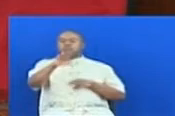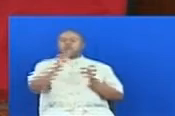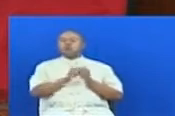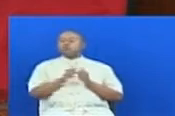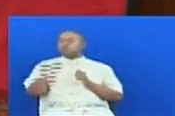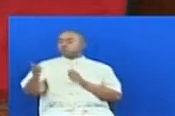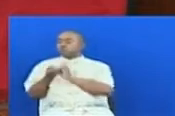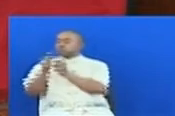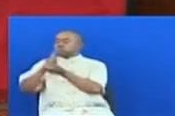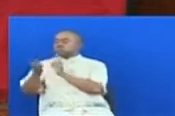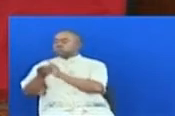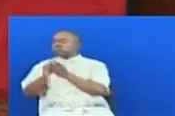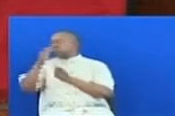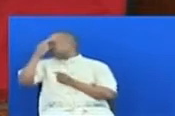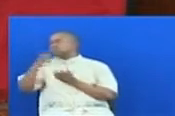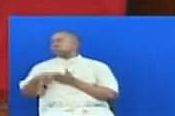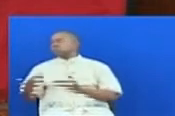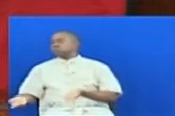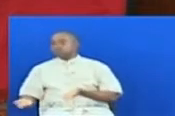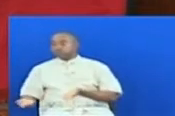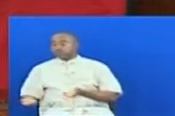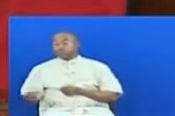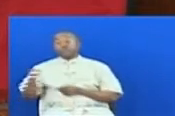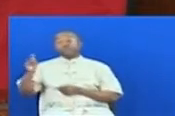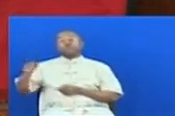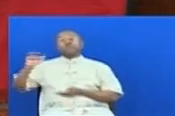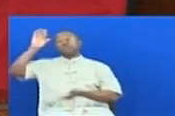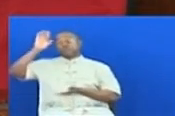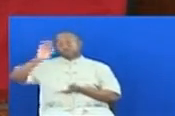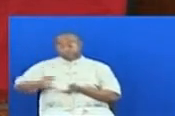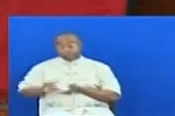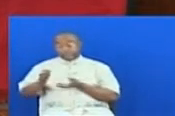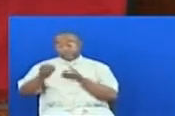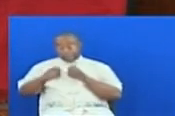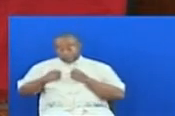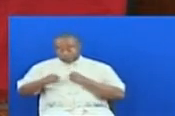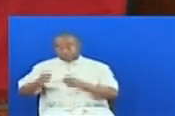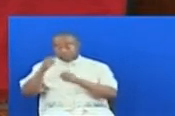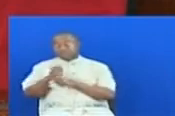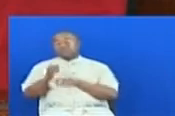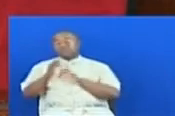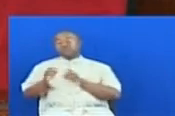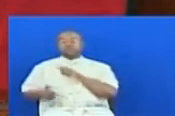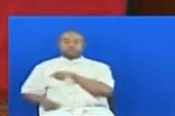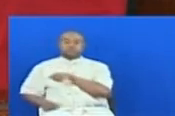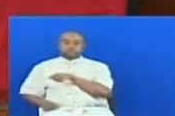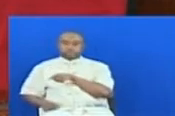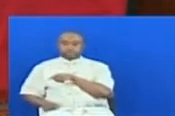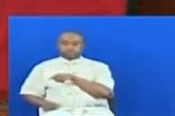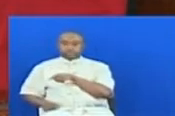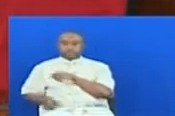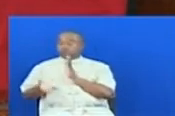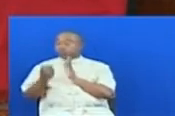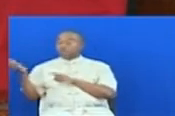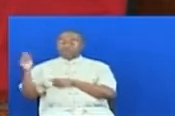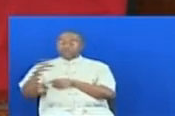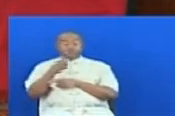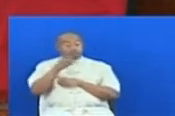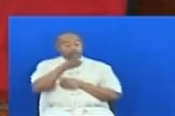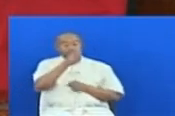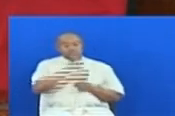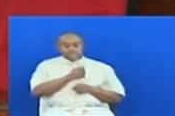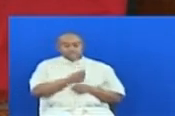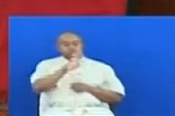Hii inapunguza sana utendaji kazi wa huyu afisa masuhuli. kwa sababu anakuta hao watumishi wengine